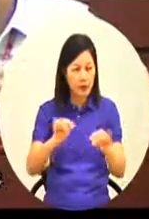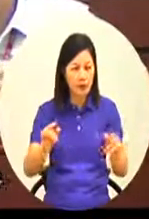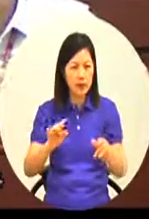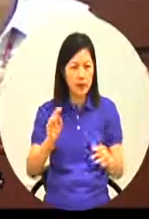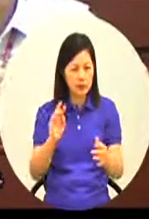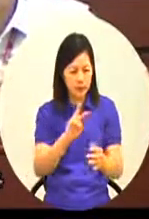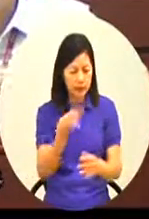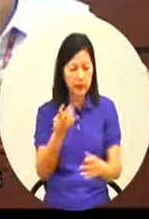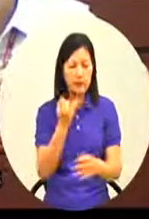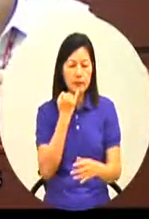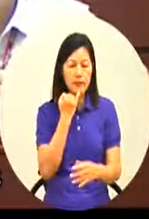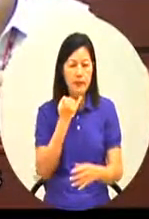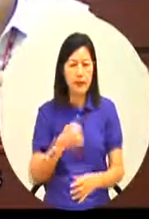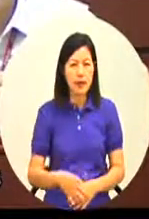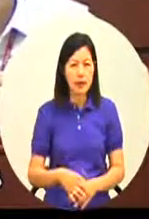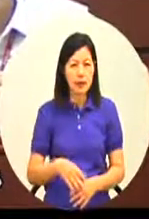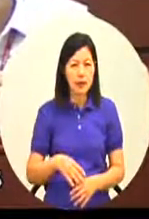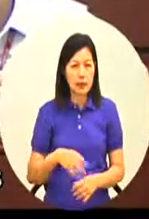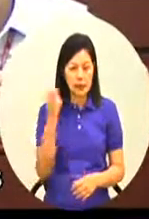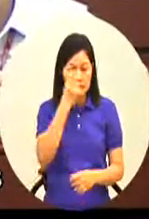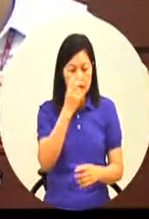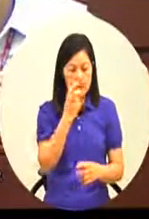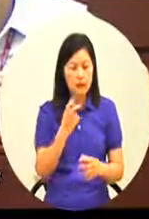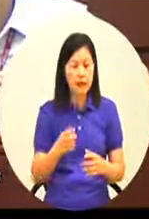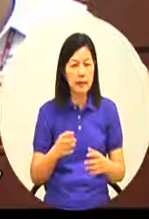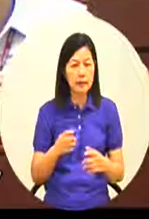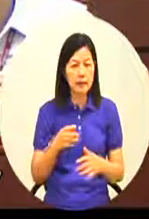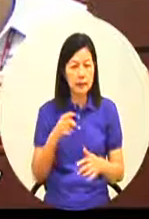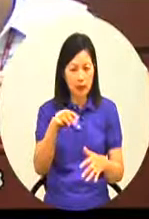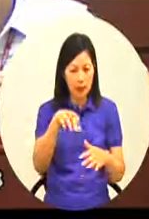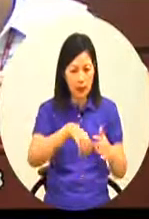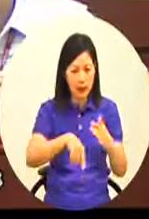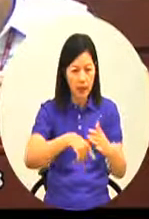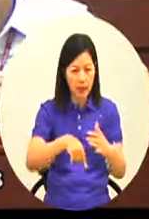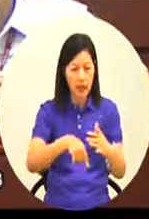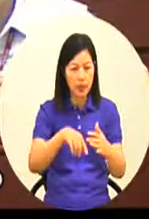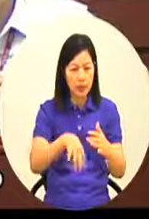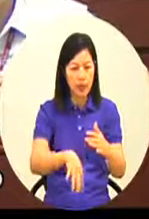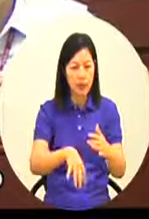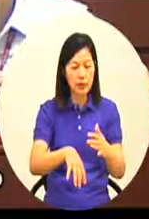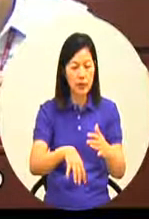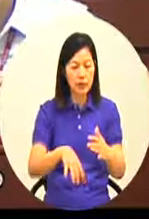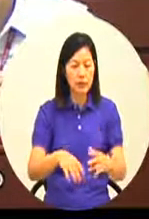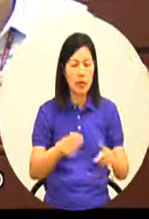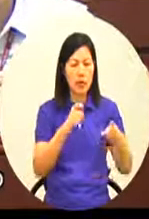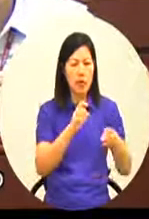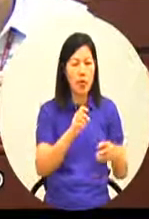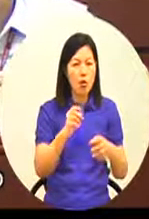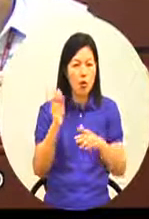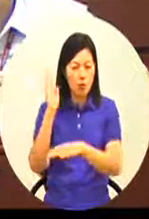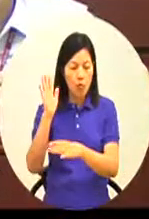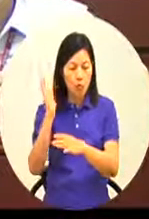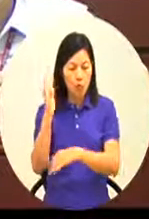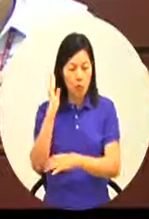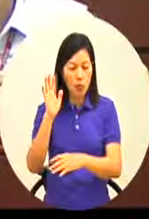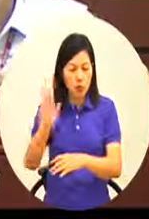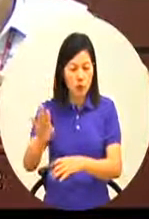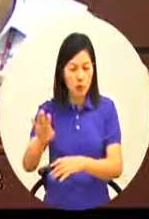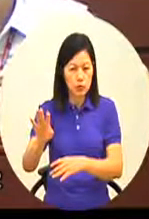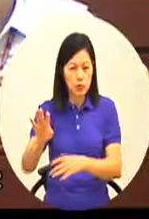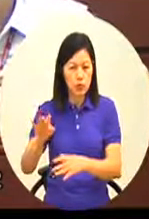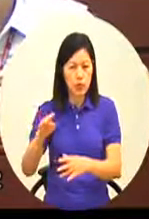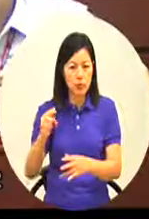始是要解决所谓监察院纠正多年的那种所谓的占用公有地遭受占用的问题，但是同时我们也关注到说新草